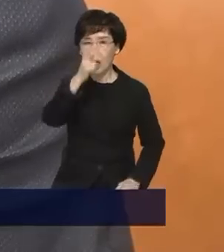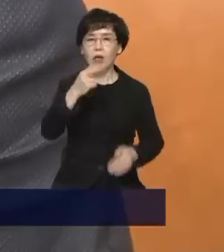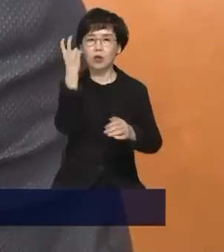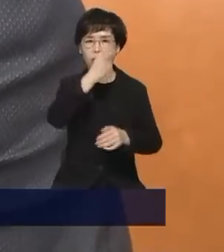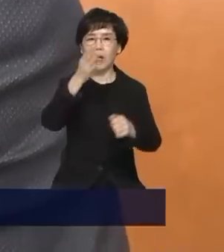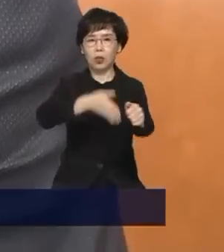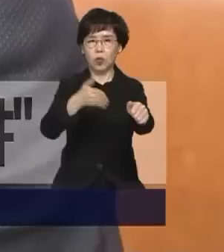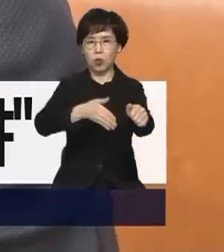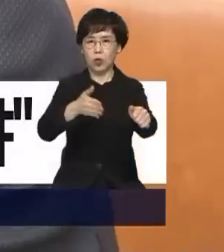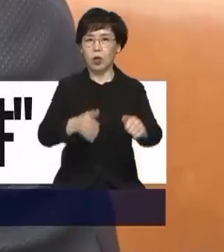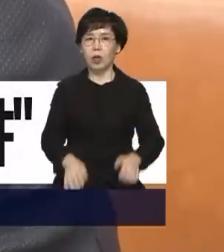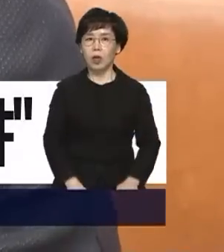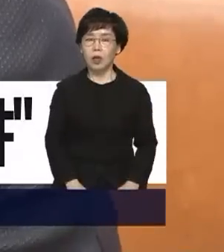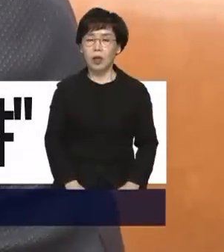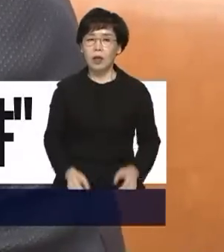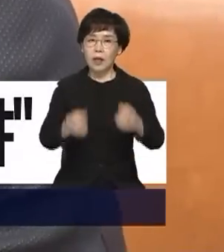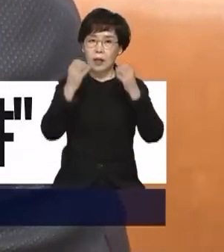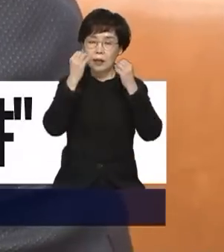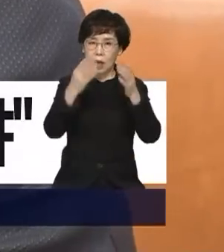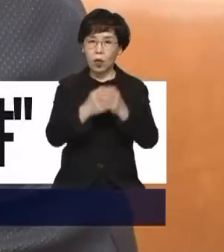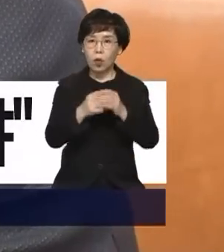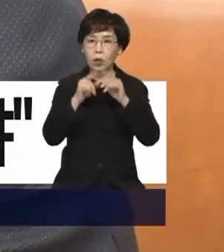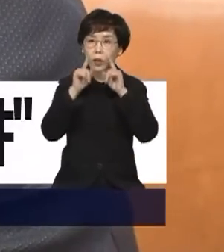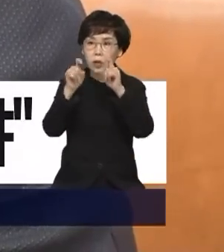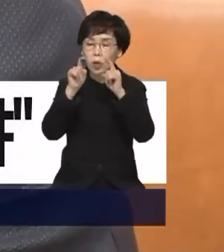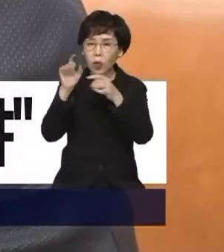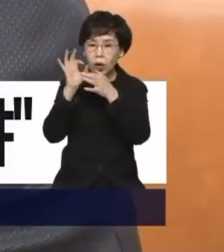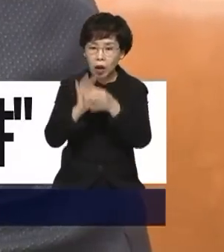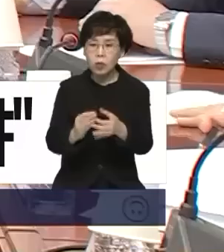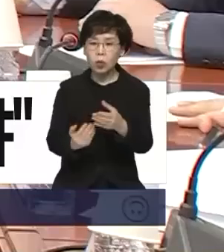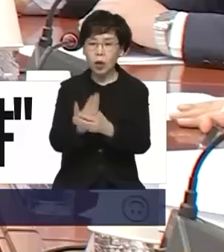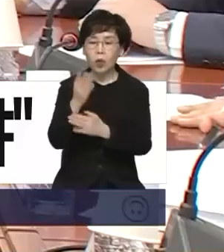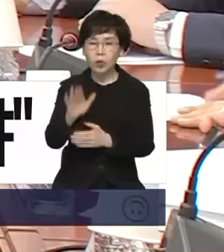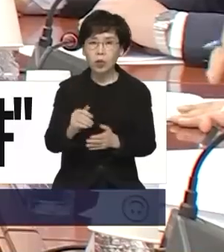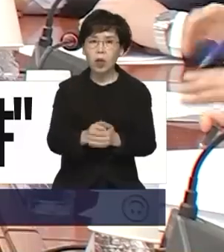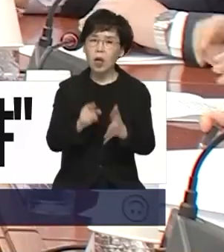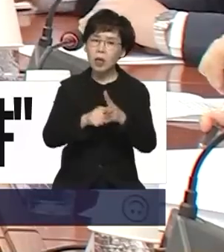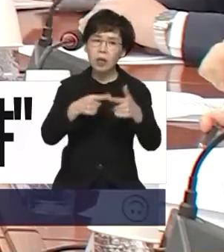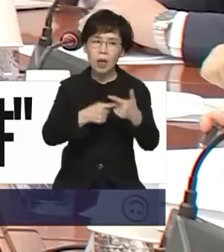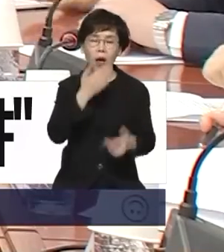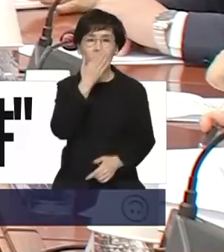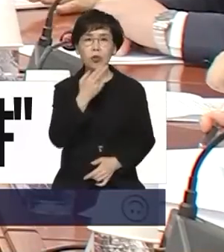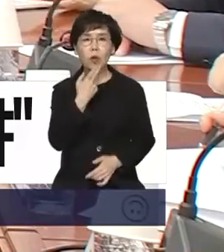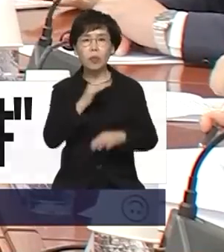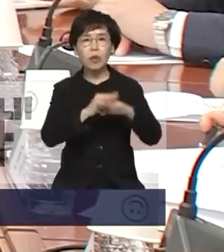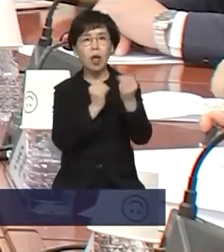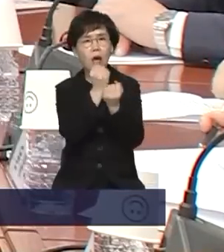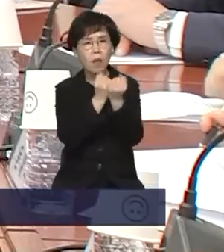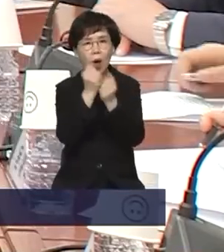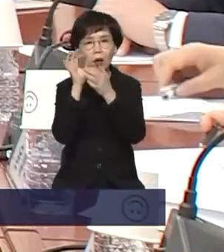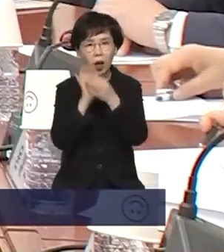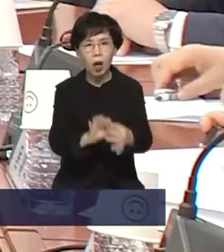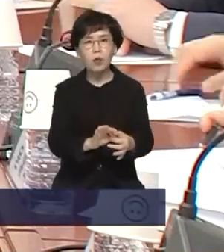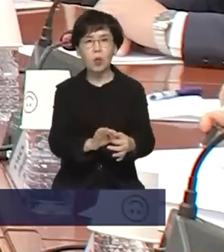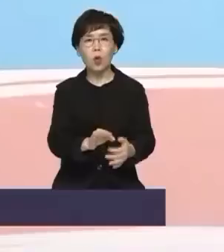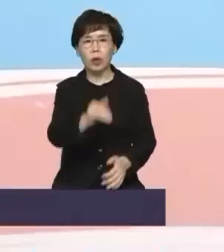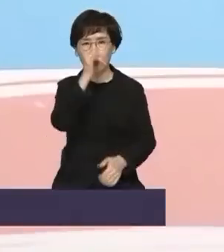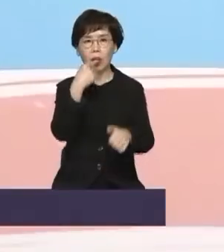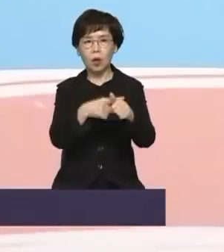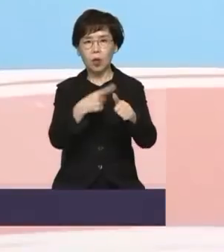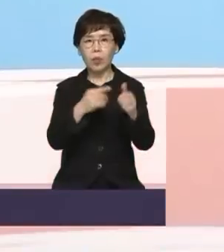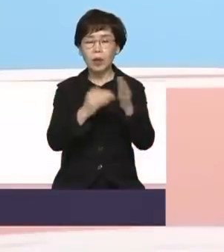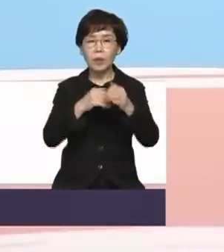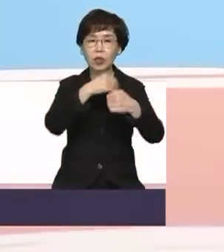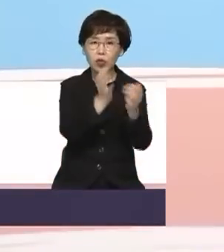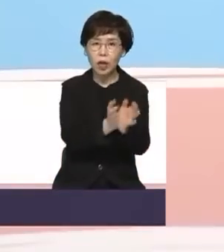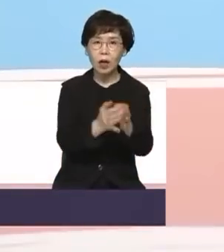수사를 촉구했습니다. 새로운 의혹이 계속 제기되는 상황에도 납득할 수 없는 해명만 이어지고 있다고 꼬집었습니다.